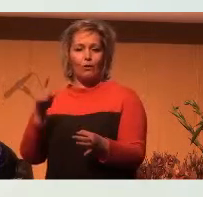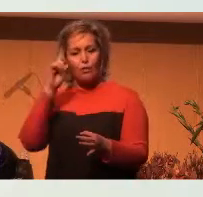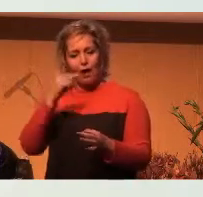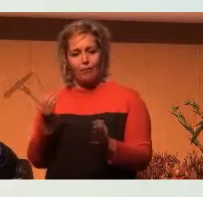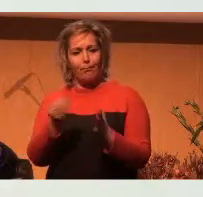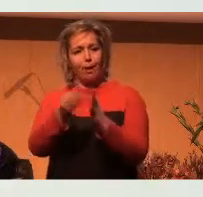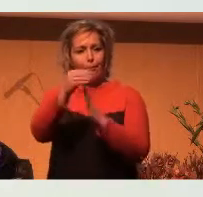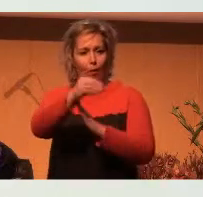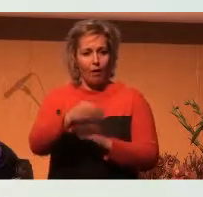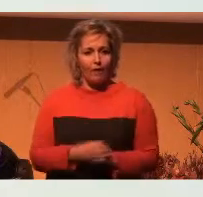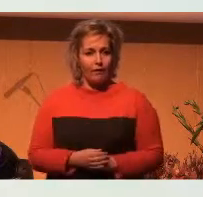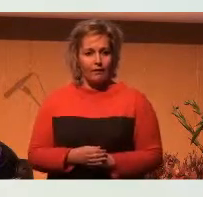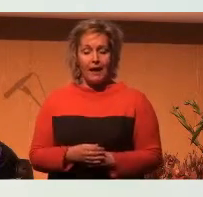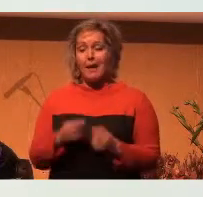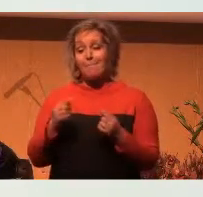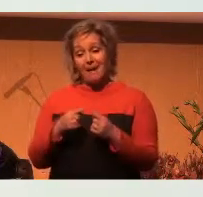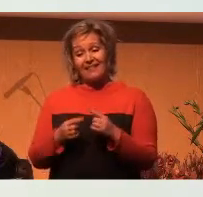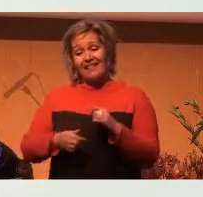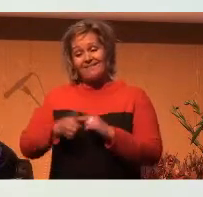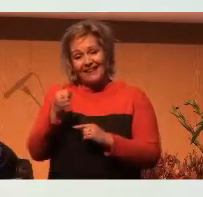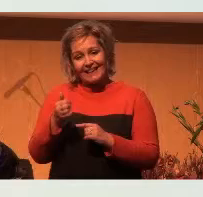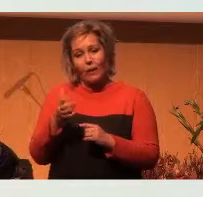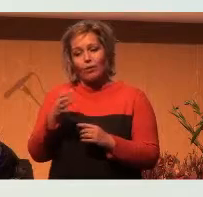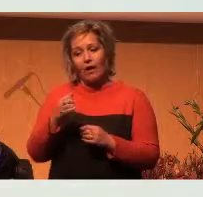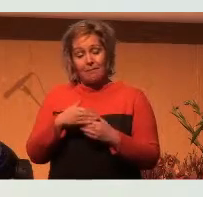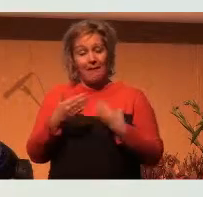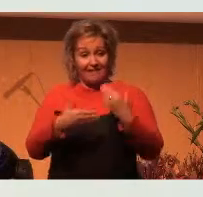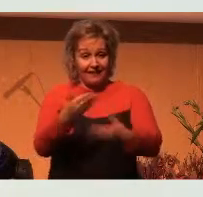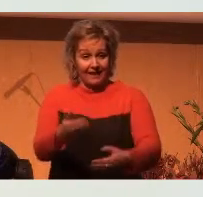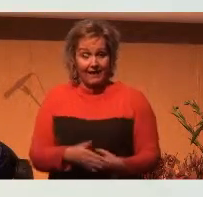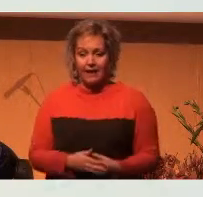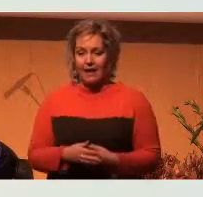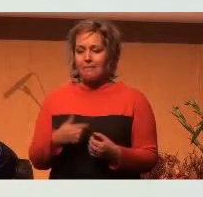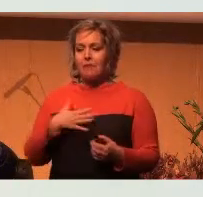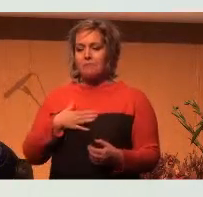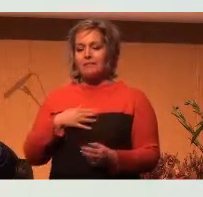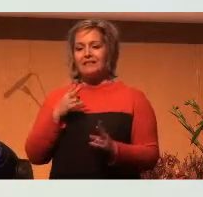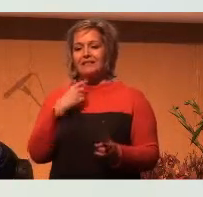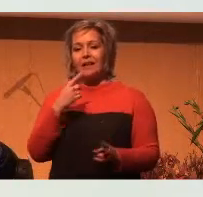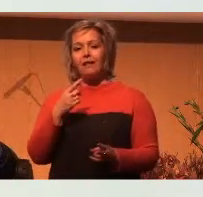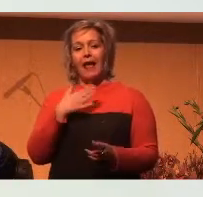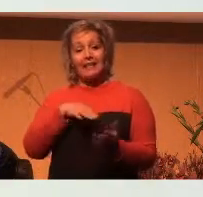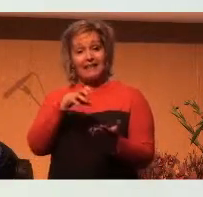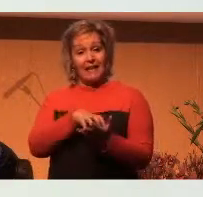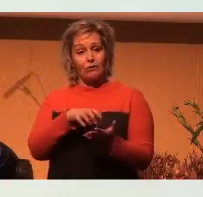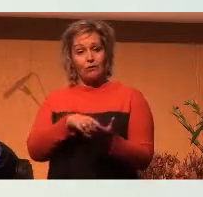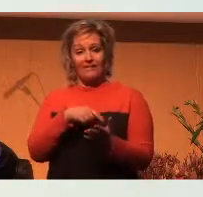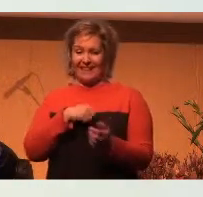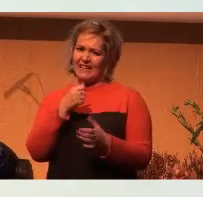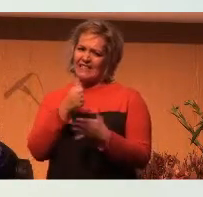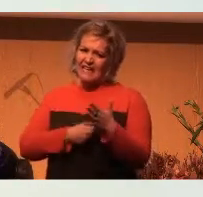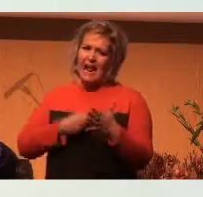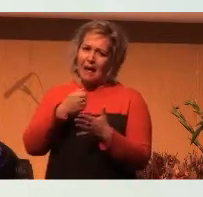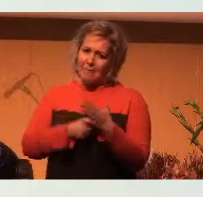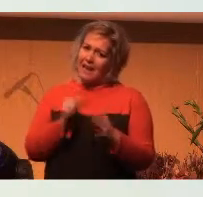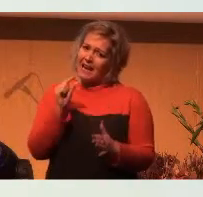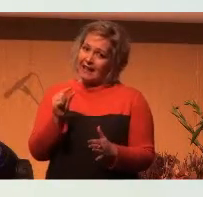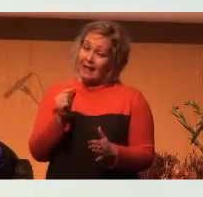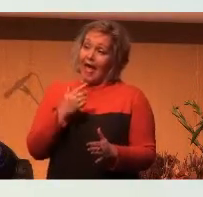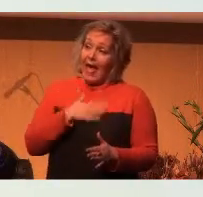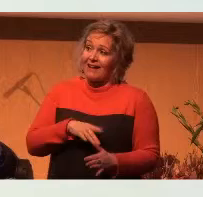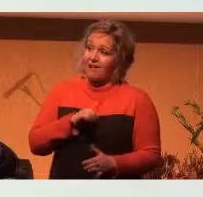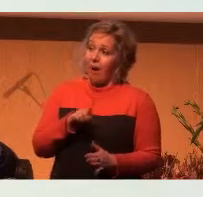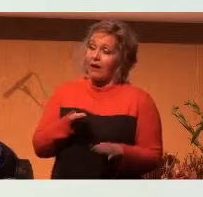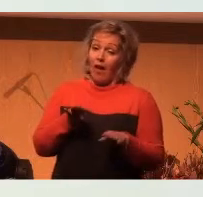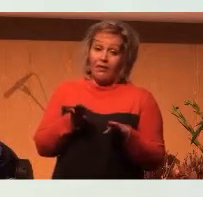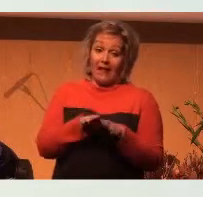bygge på. Men det viktig å ta de grepene. Jeg vil også si at i helsedirektoratet så strever vi litt, heldigvis da i